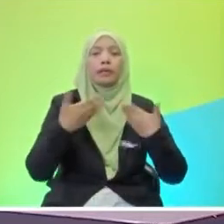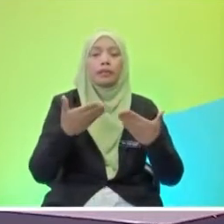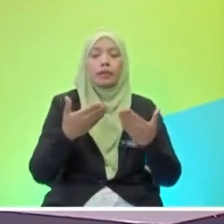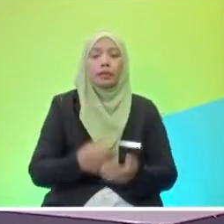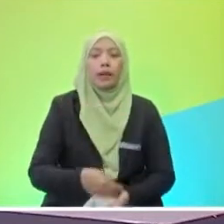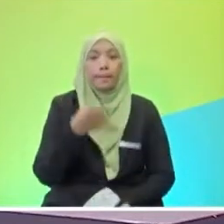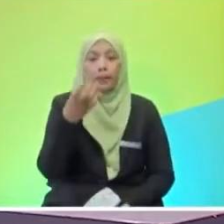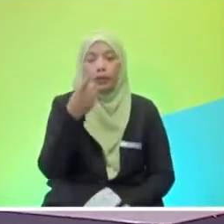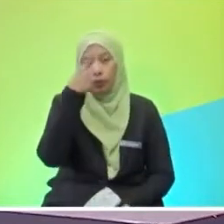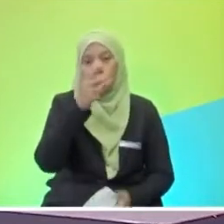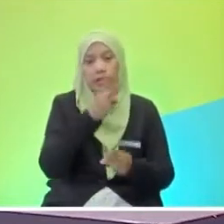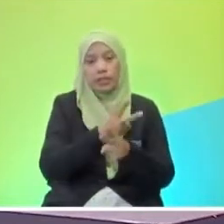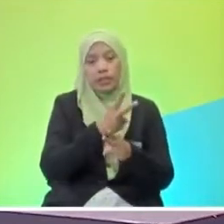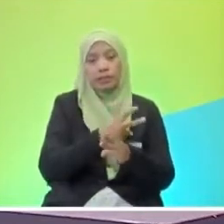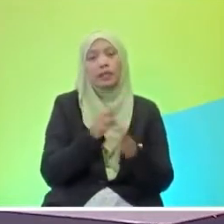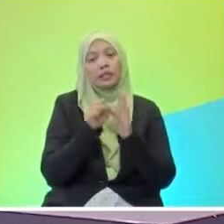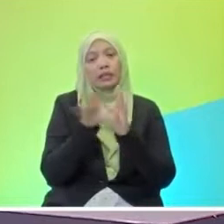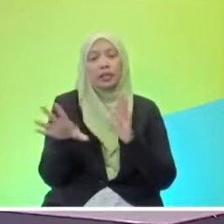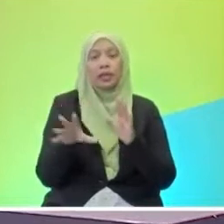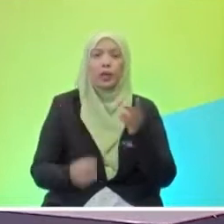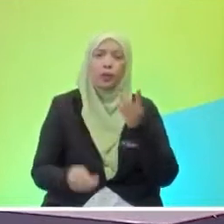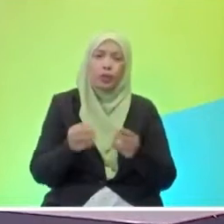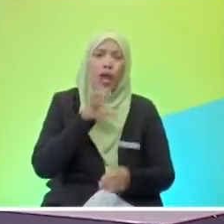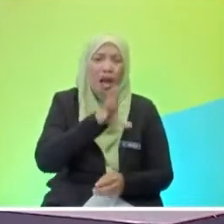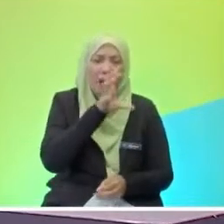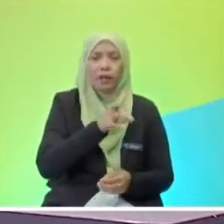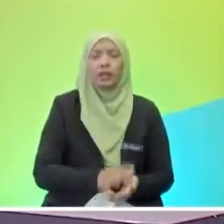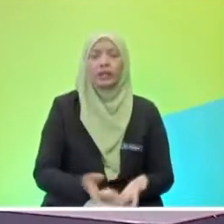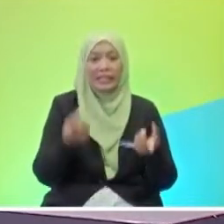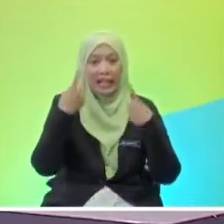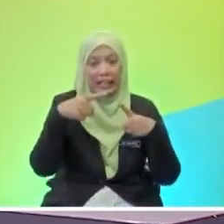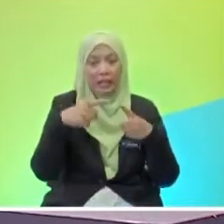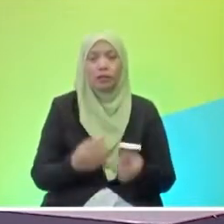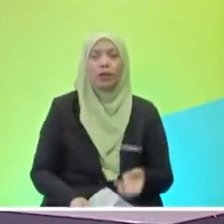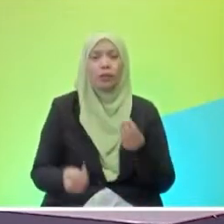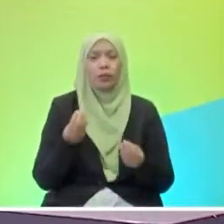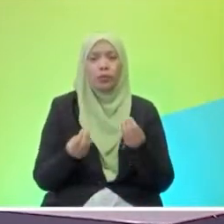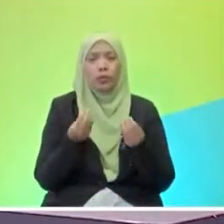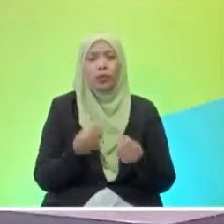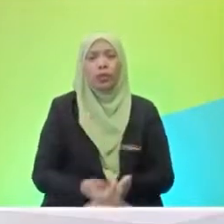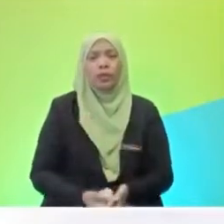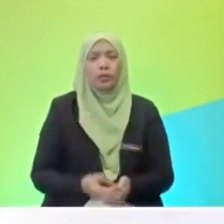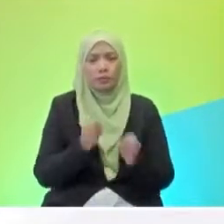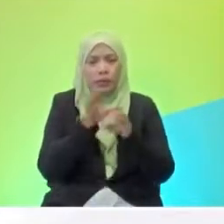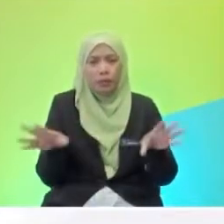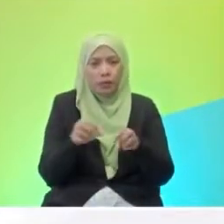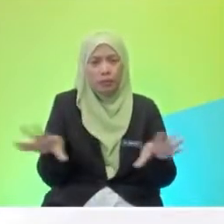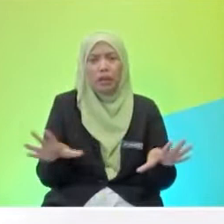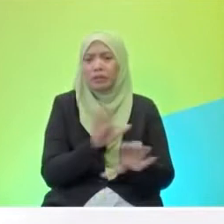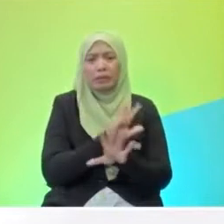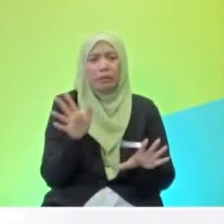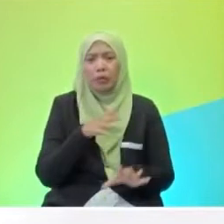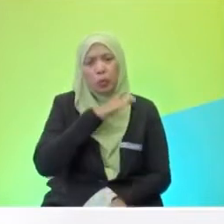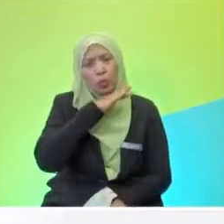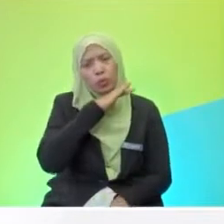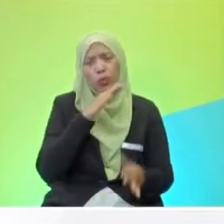Simpati salah kalau kita Letakkan Anjing itu datang makan oke mungkin lah sisa tuh anak rumah kita